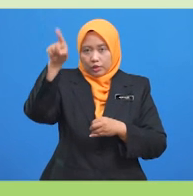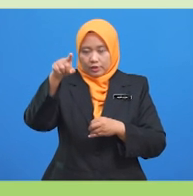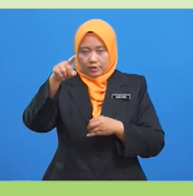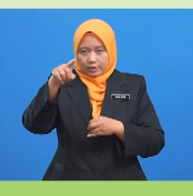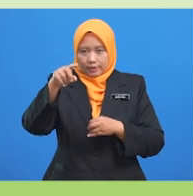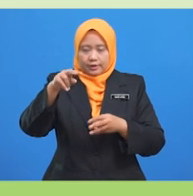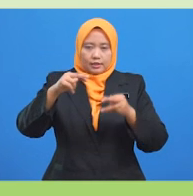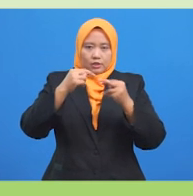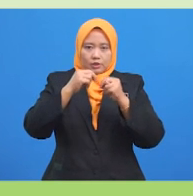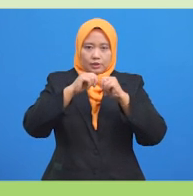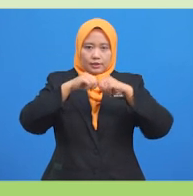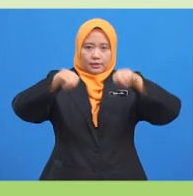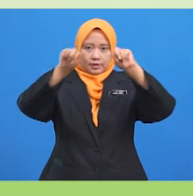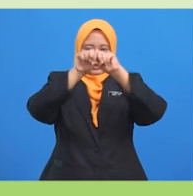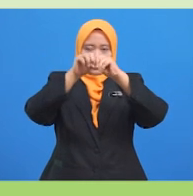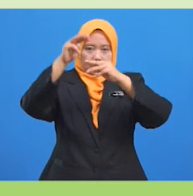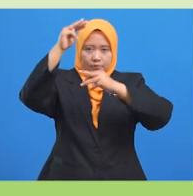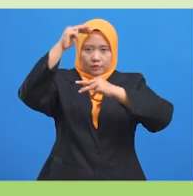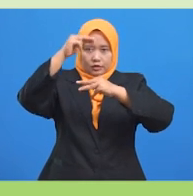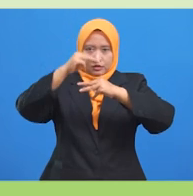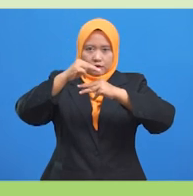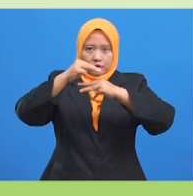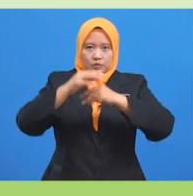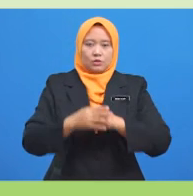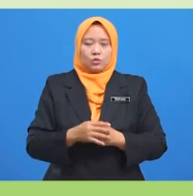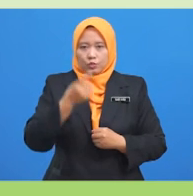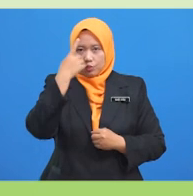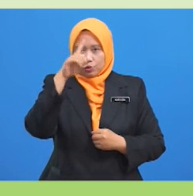purata, kos marginal dan kos berubah purata.